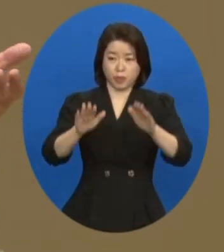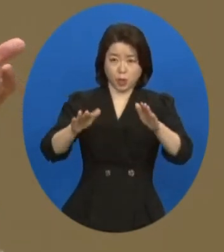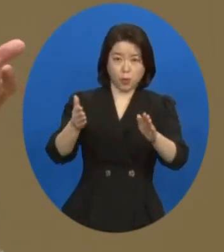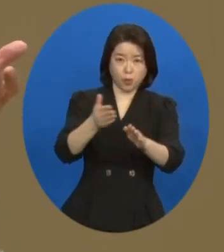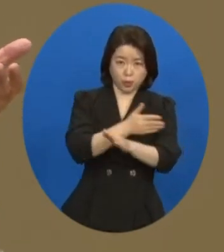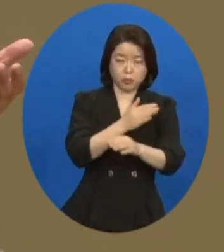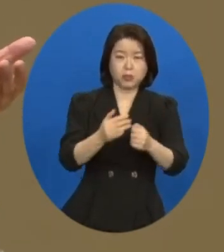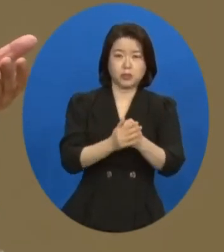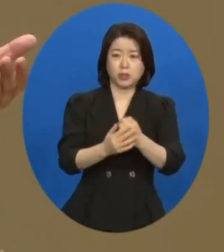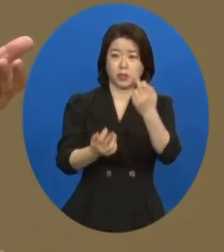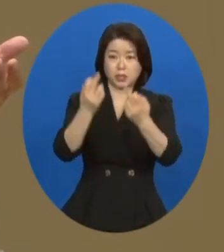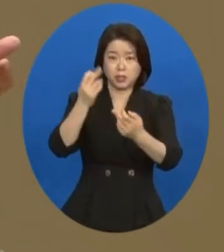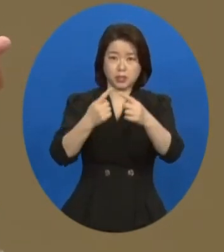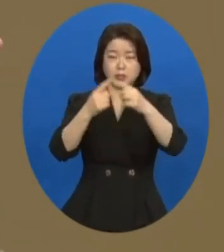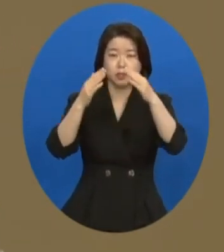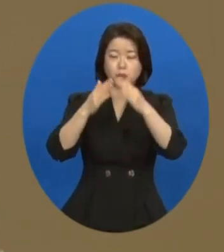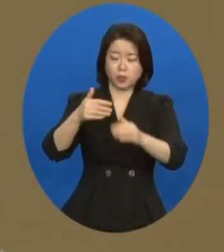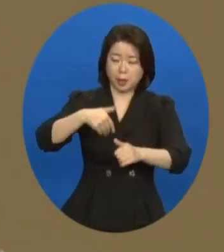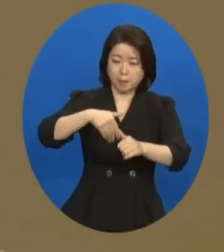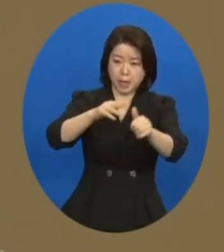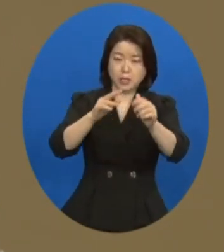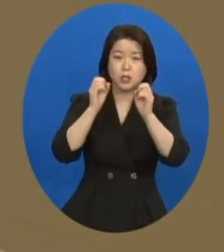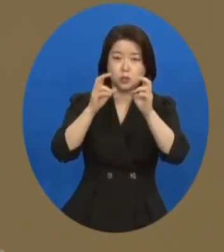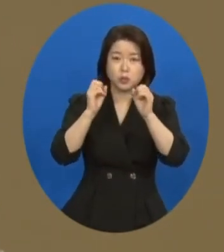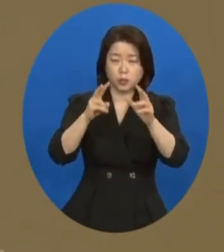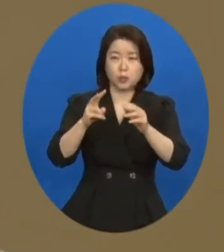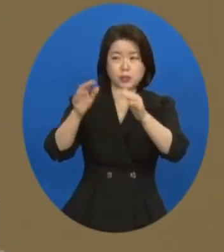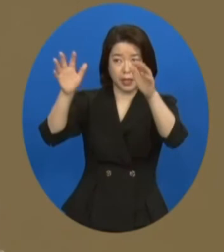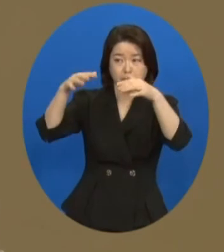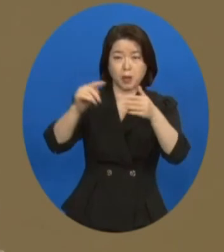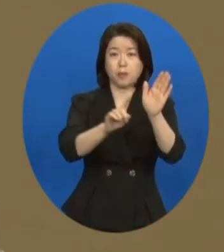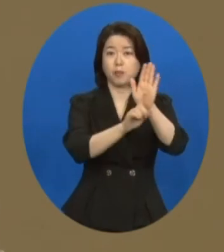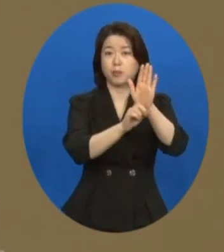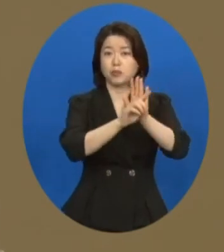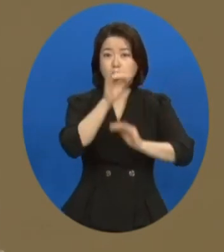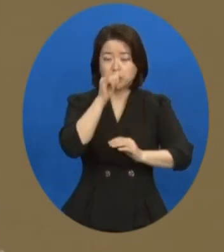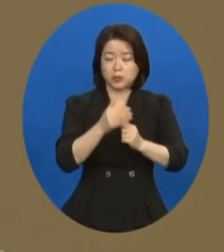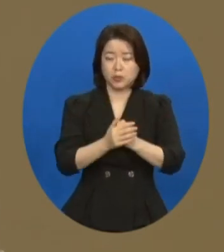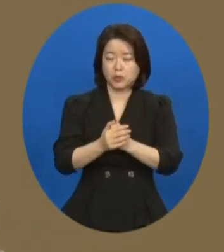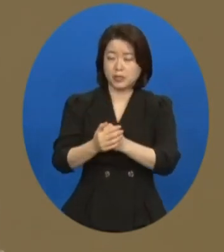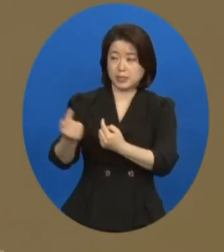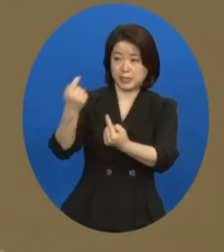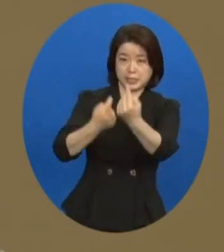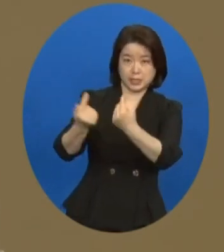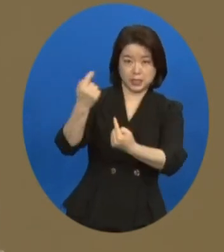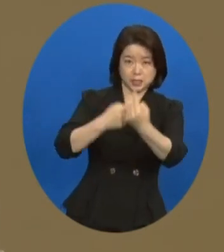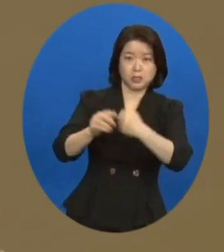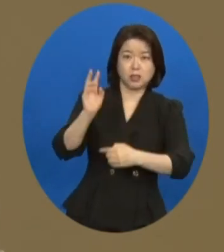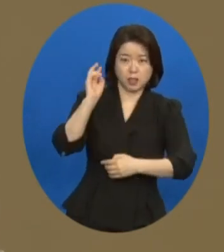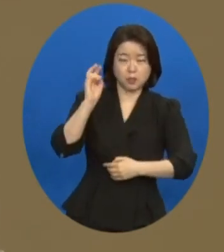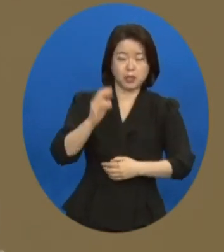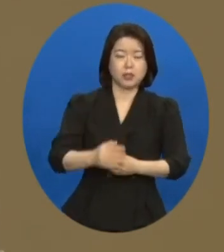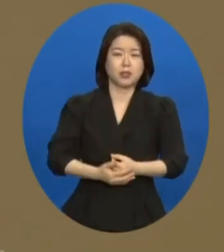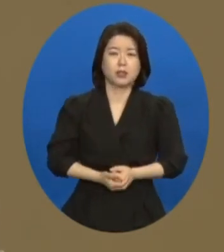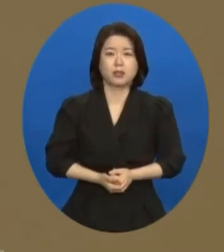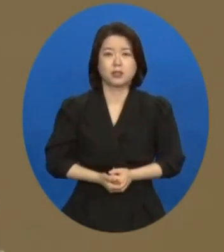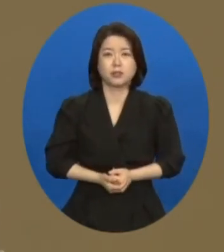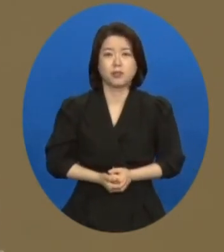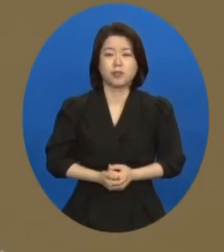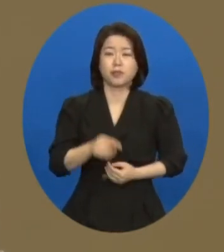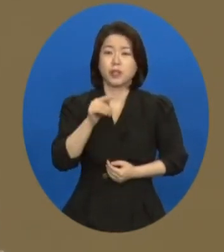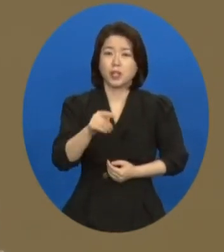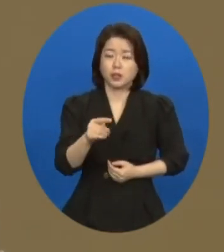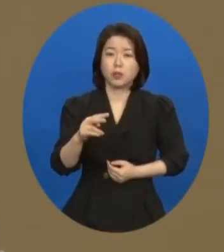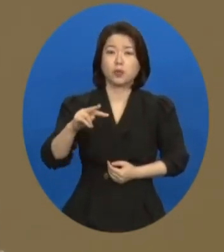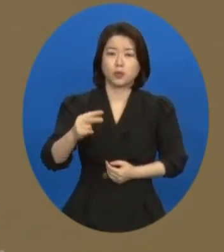형제 교회의 파송 선교사 나갑니다 이제 신청을 하게 되요 그 역시